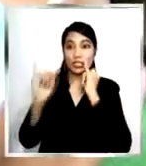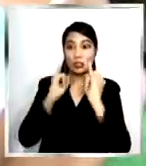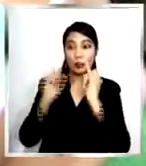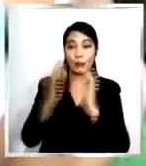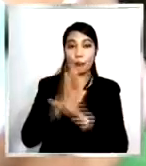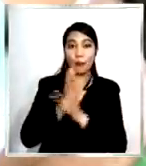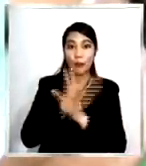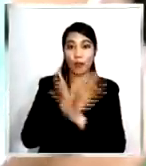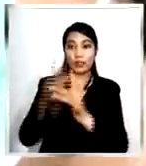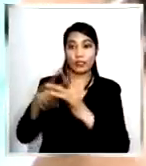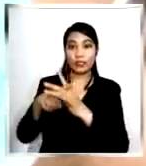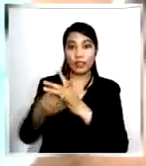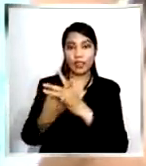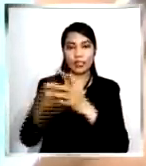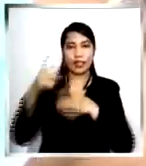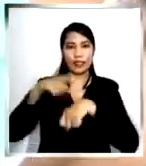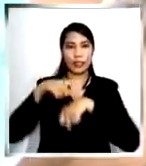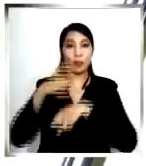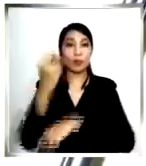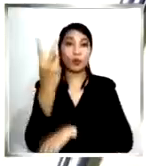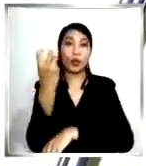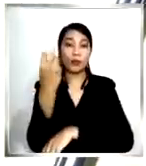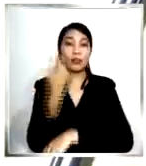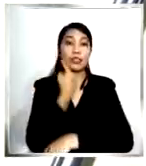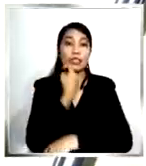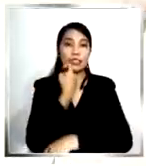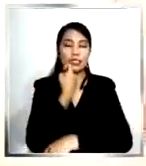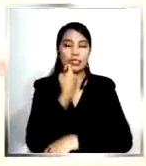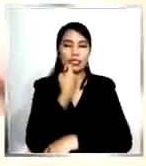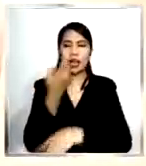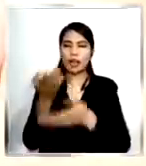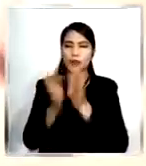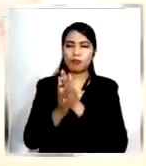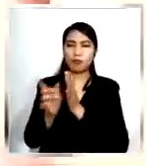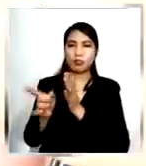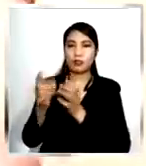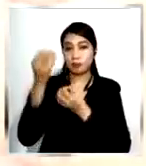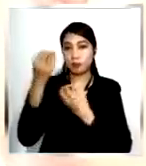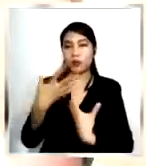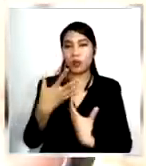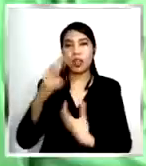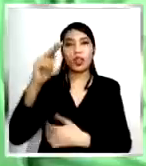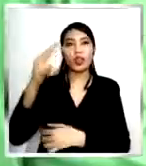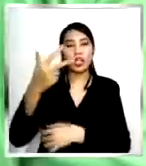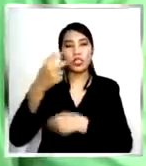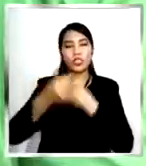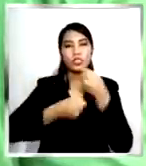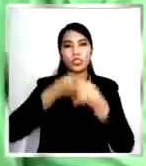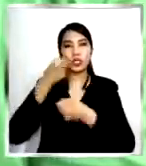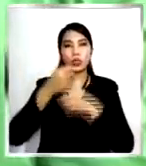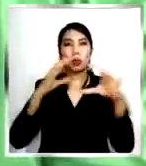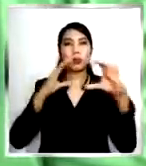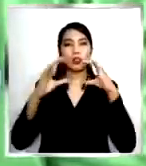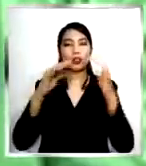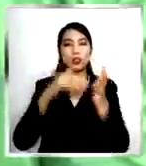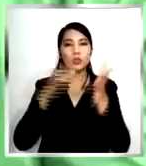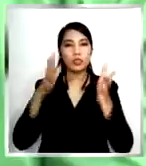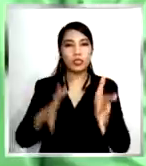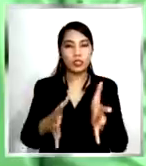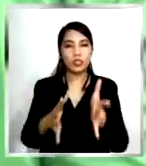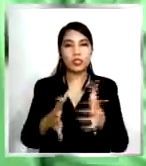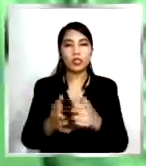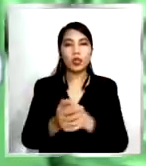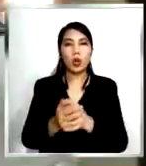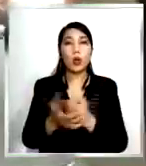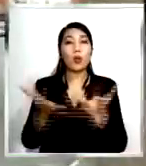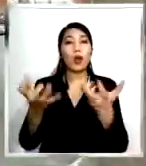ng tanghali kanina. Third year communication arts student na siya sa isang universidad at pangarap niya mag-iisang direktor sa teatro o pelikula balang